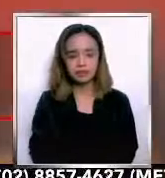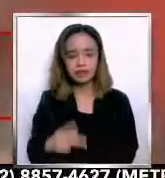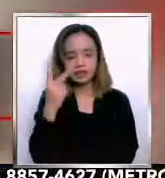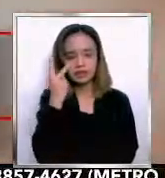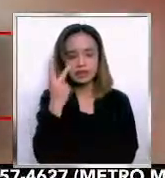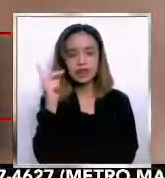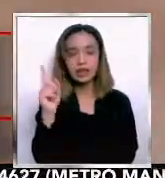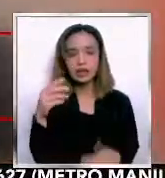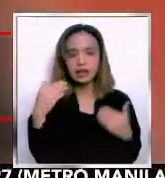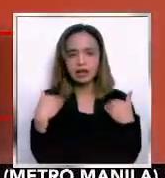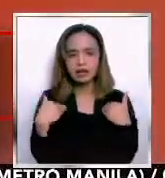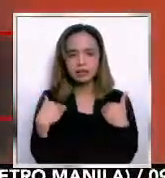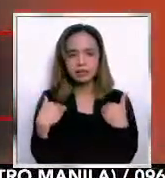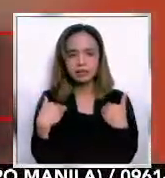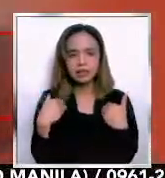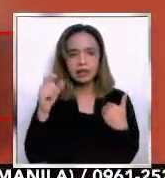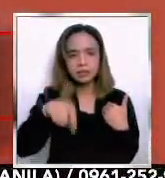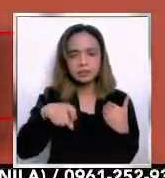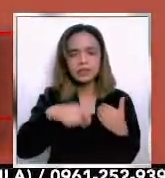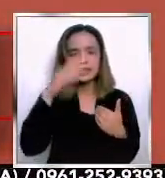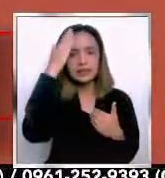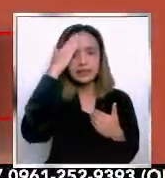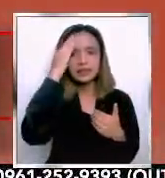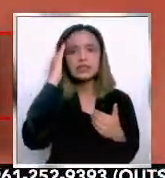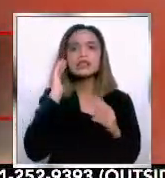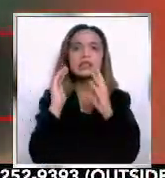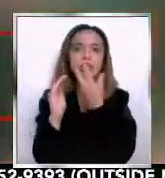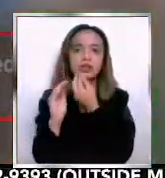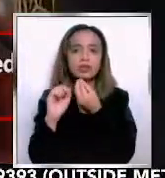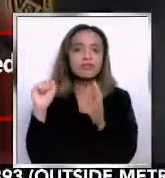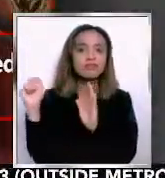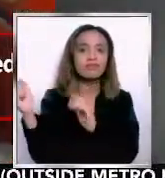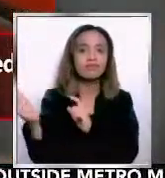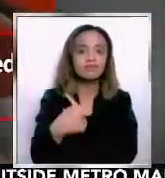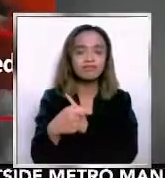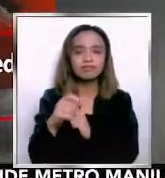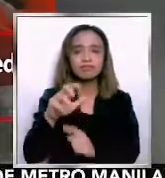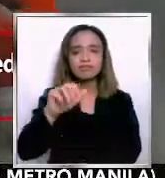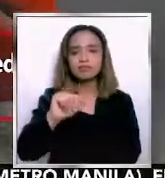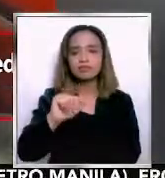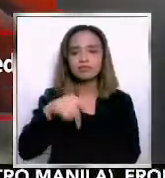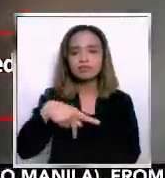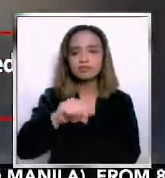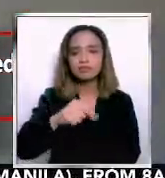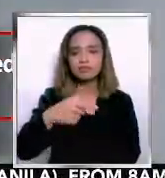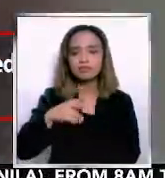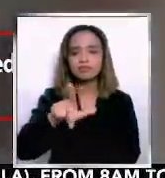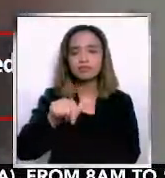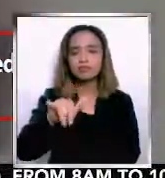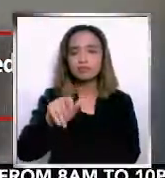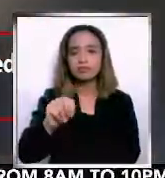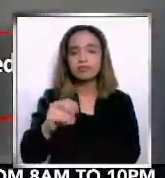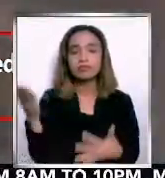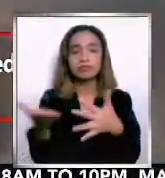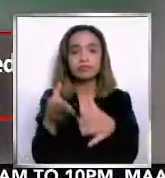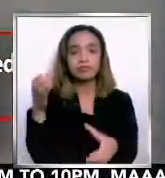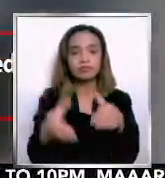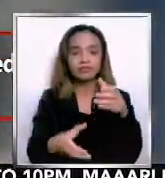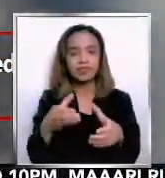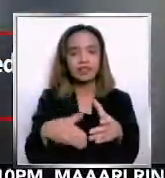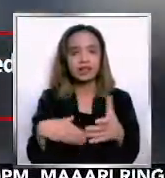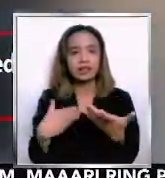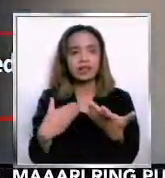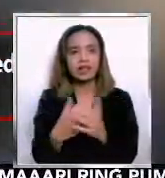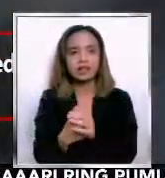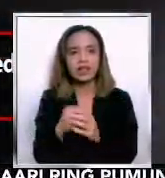hawak ng palakol sa video na si Anseto Pagulayan. Sasampa natin ang kasong attempted homicide based on sa